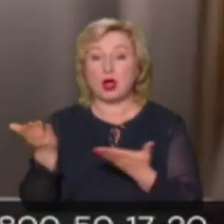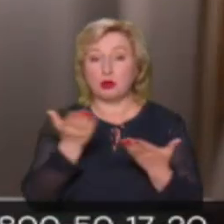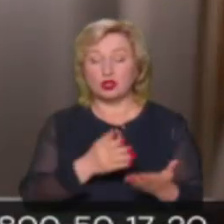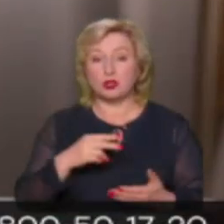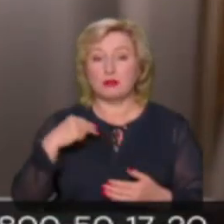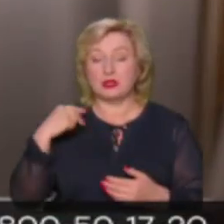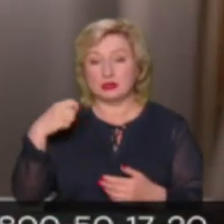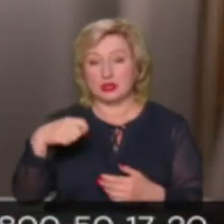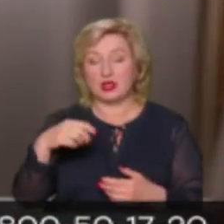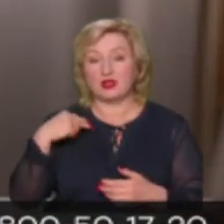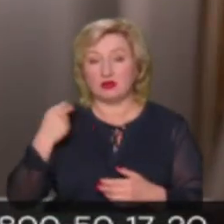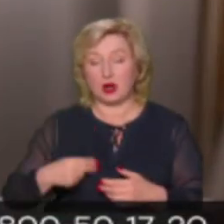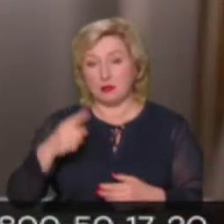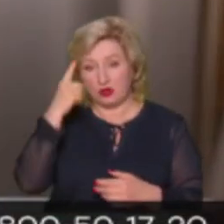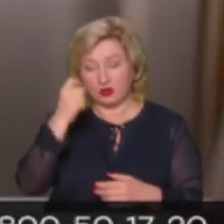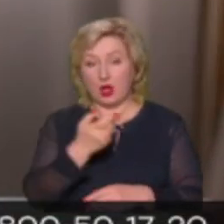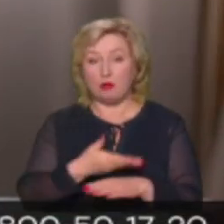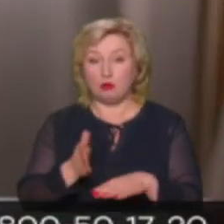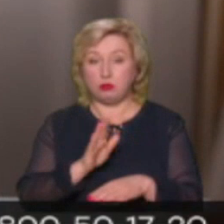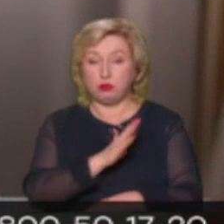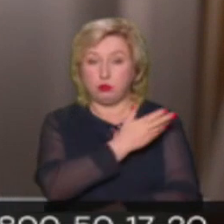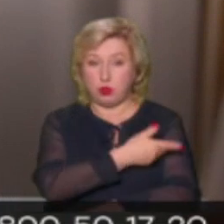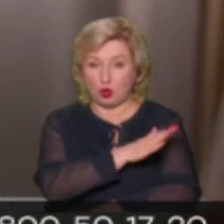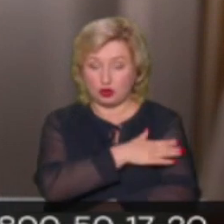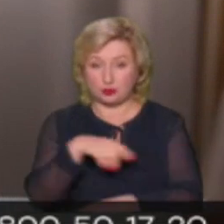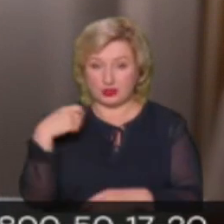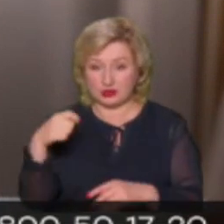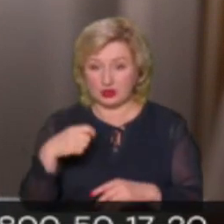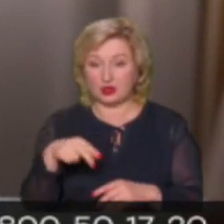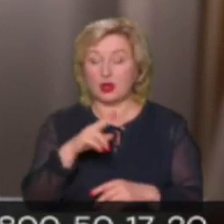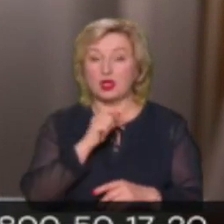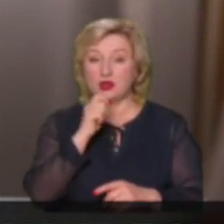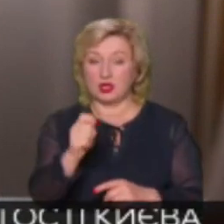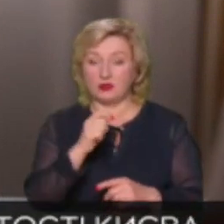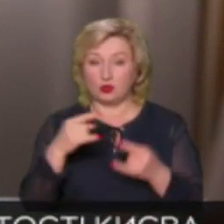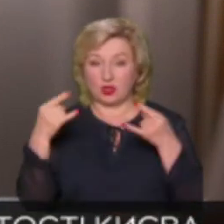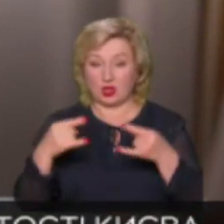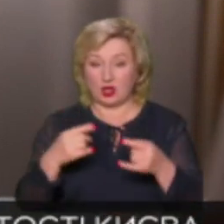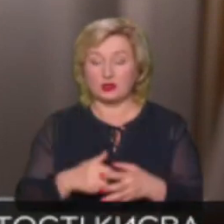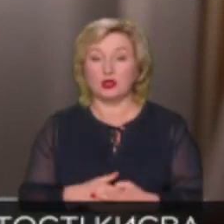Франції уже повідомив президент Польщі Анджей Дуда під час свого інтерв'ю для польського телеканалу.